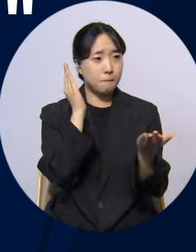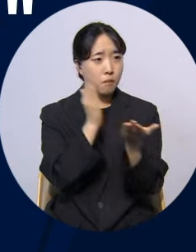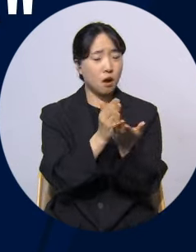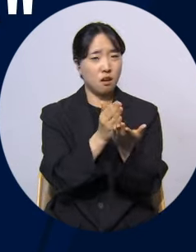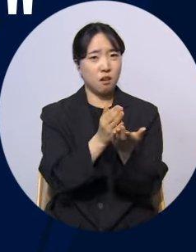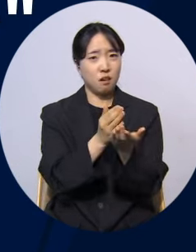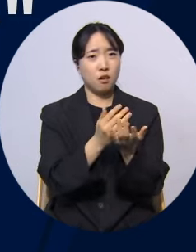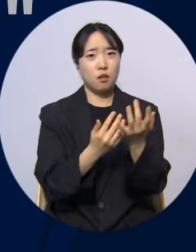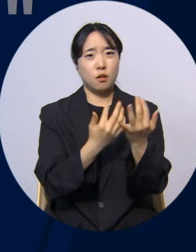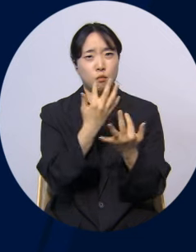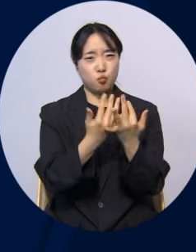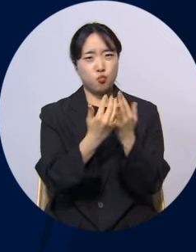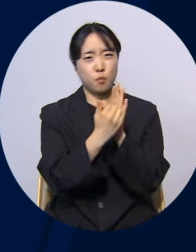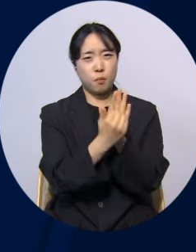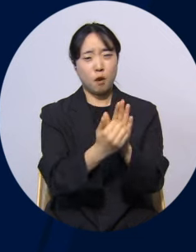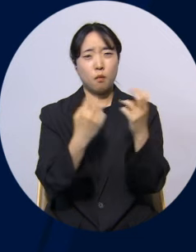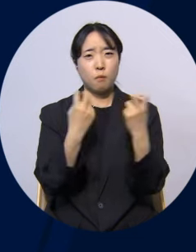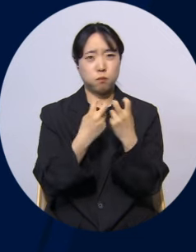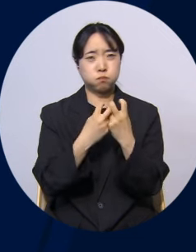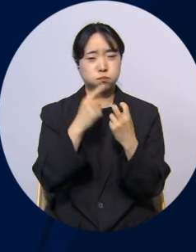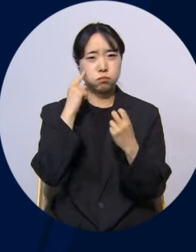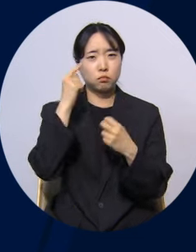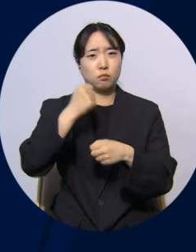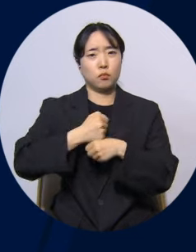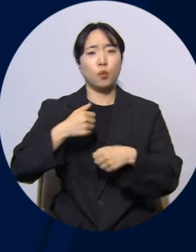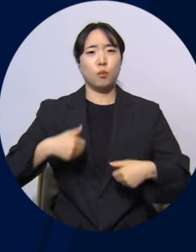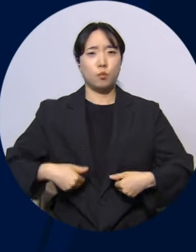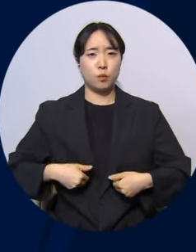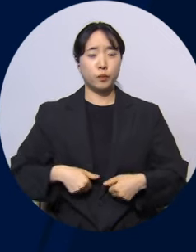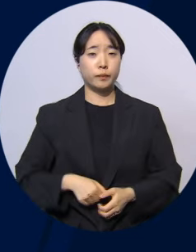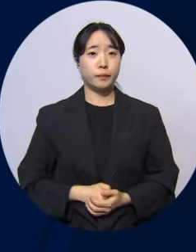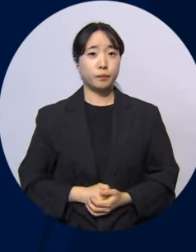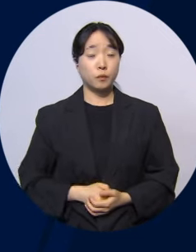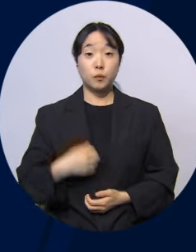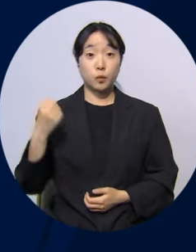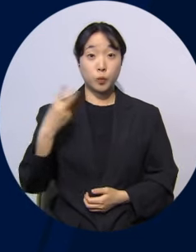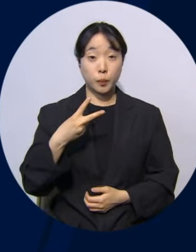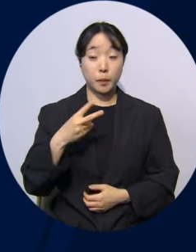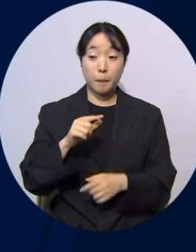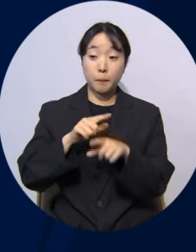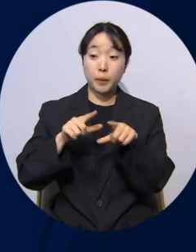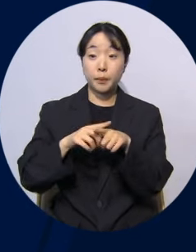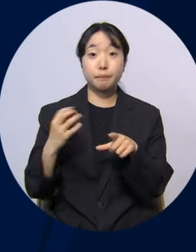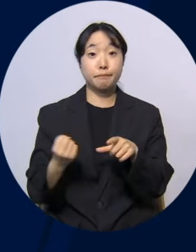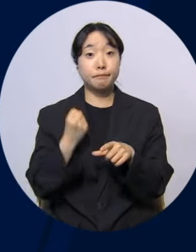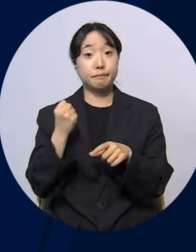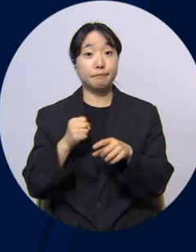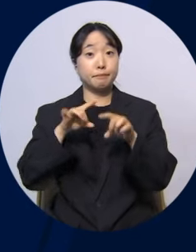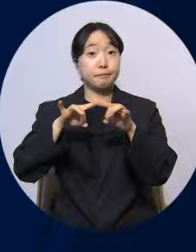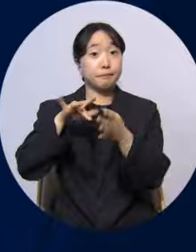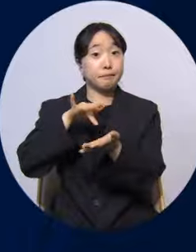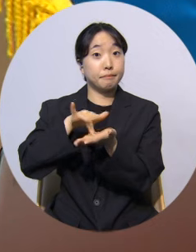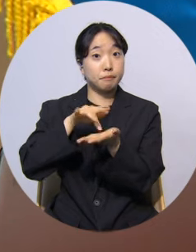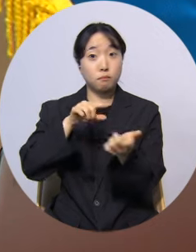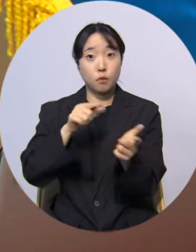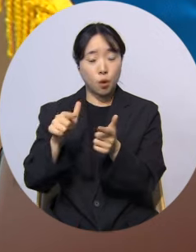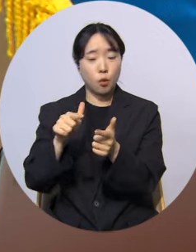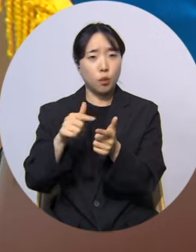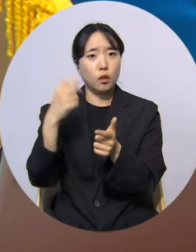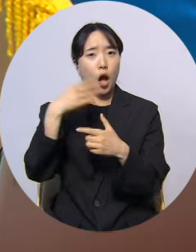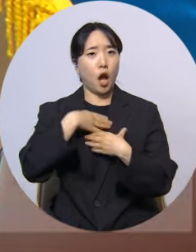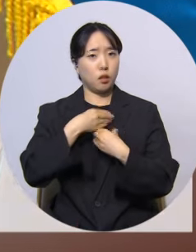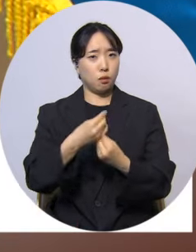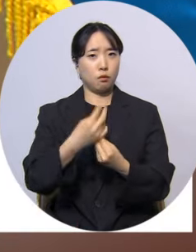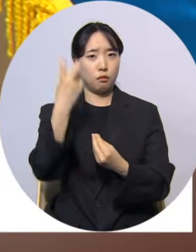한다고 강조했습니다. 아울러 이번 사고를 계기로 생활 속 배터리 안전 문제를 살필 것을 지시했습니다.